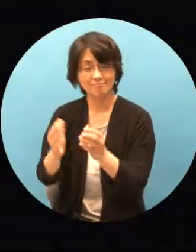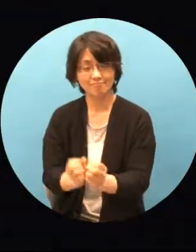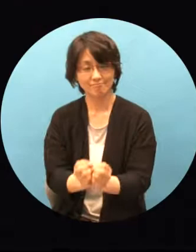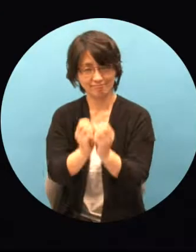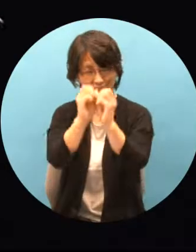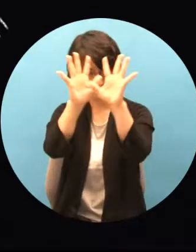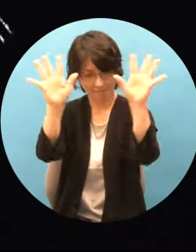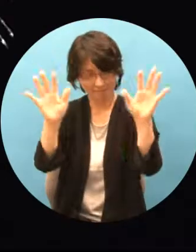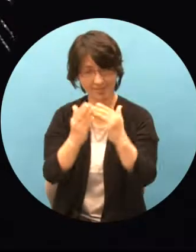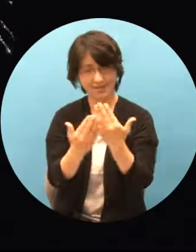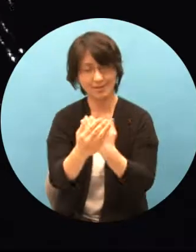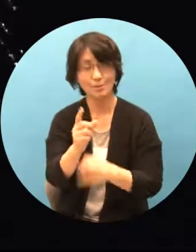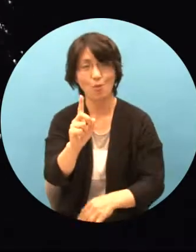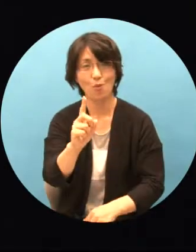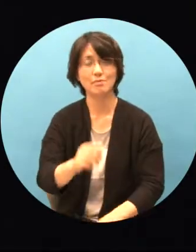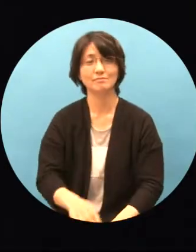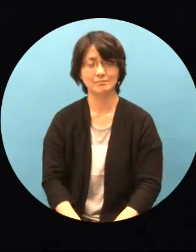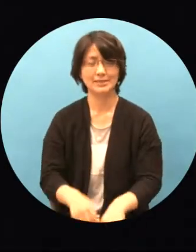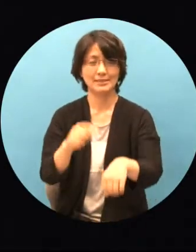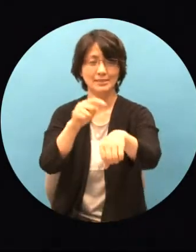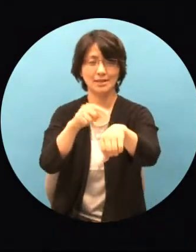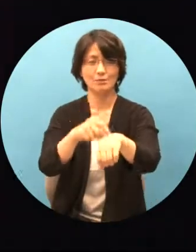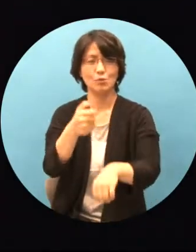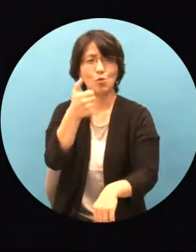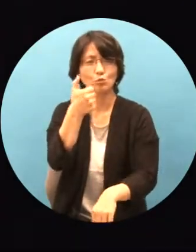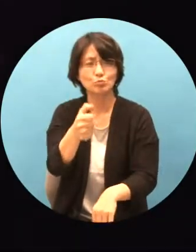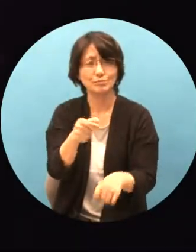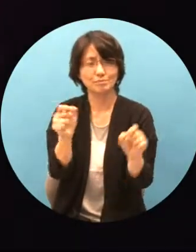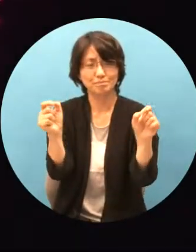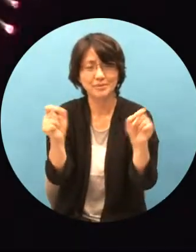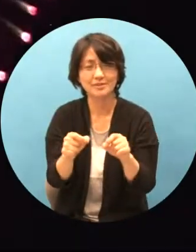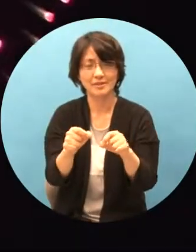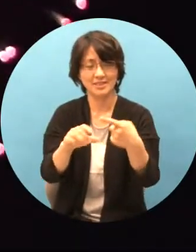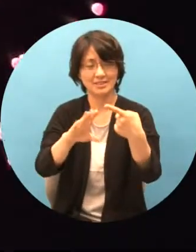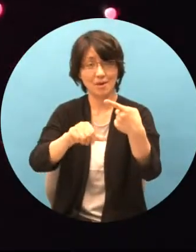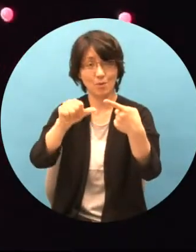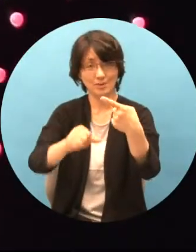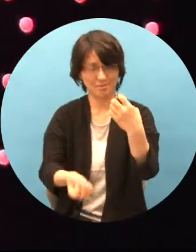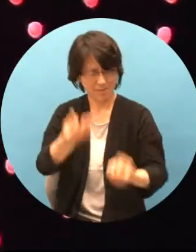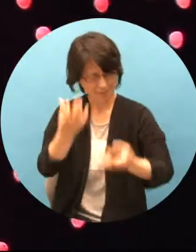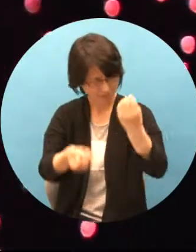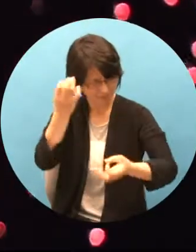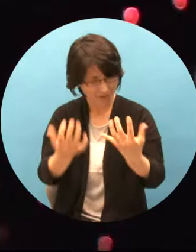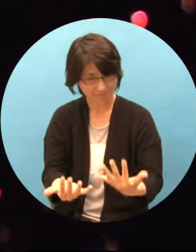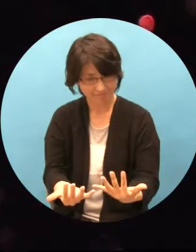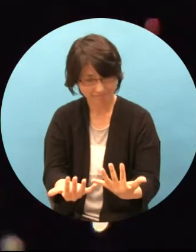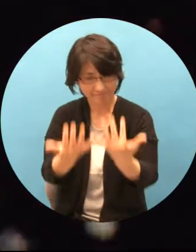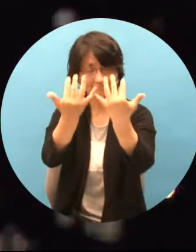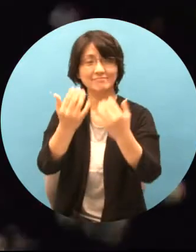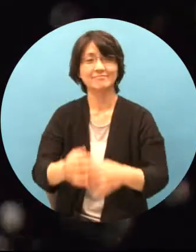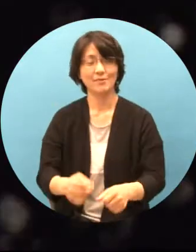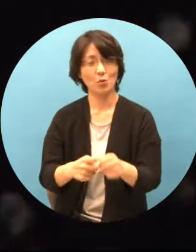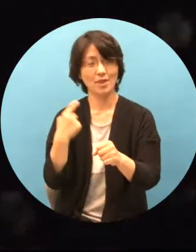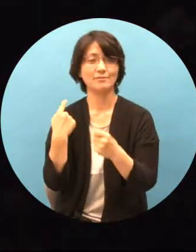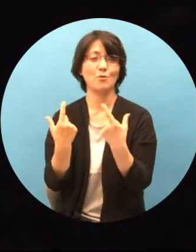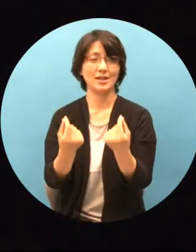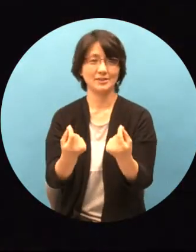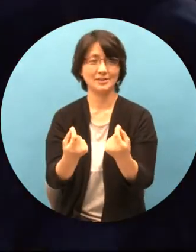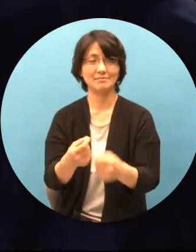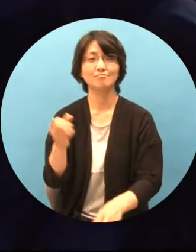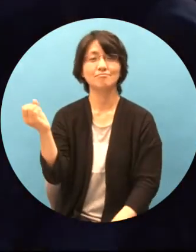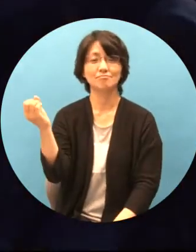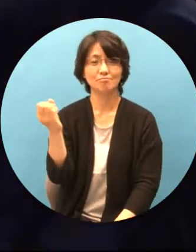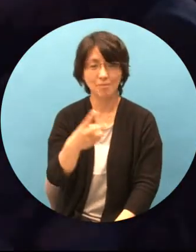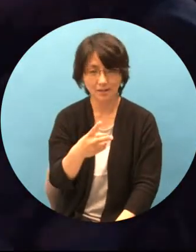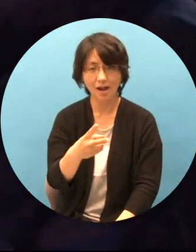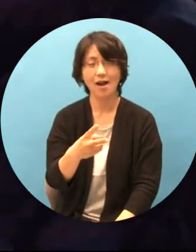でしょうか？ わずか50分で1万5000発もの花火を打ち上げる勢いは今年も変わりません。さらにですね、今年は昨